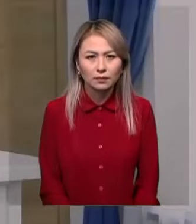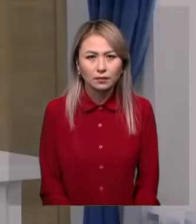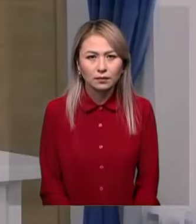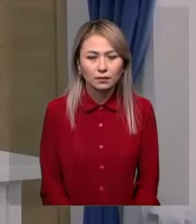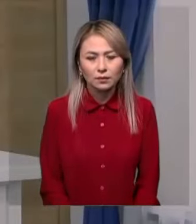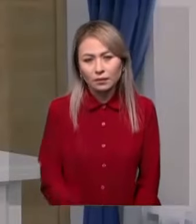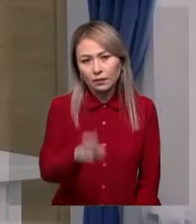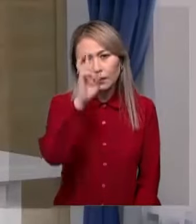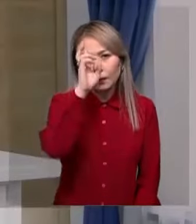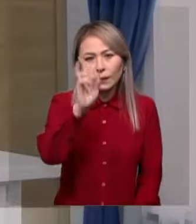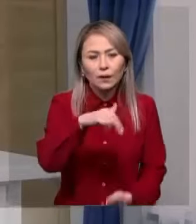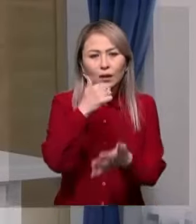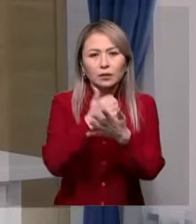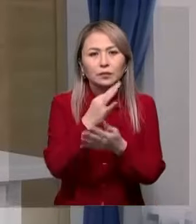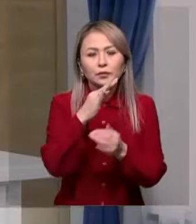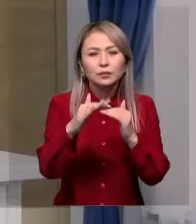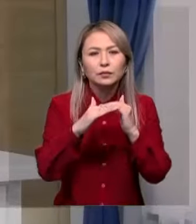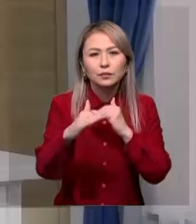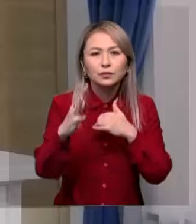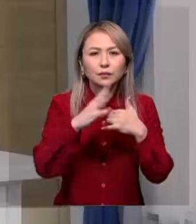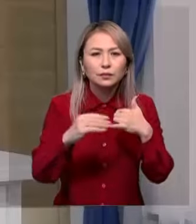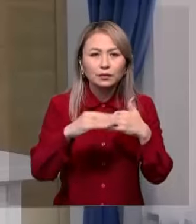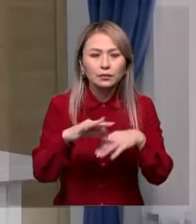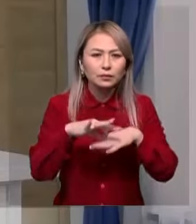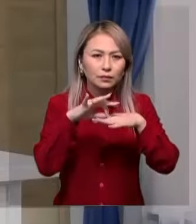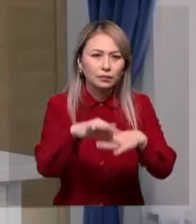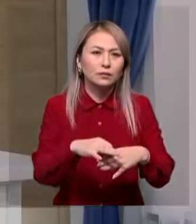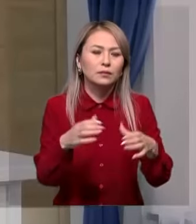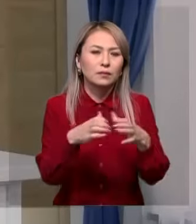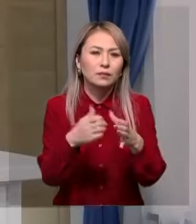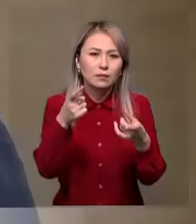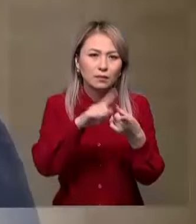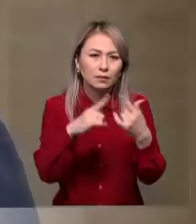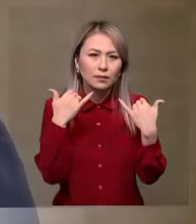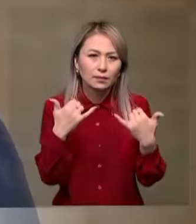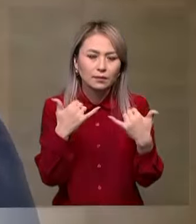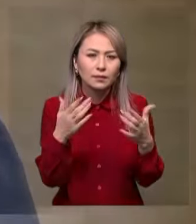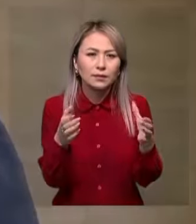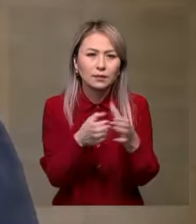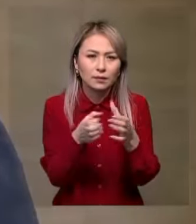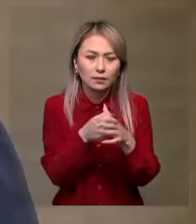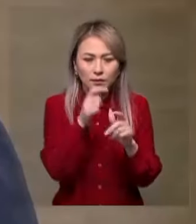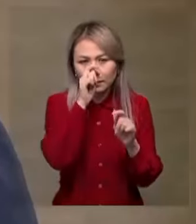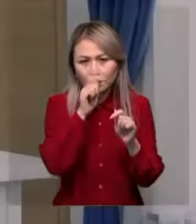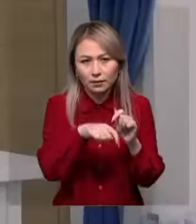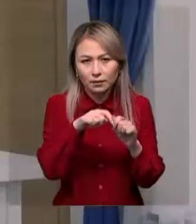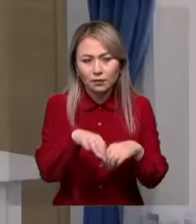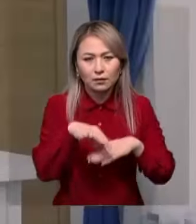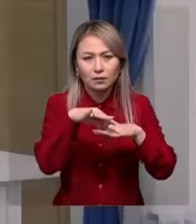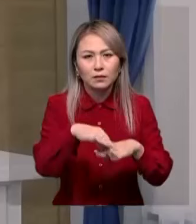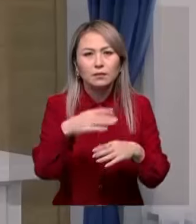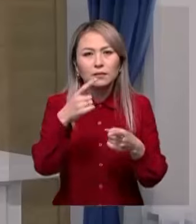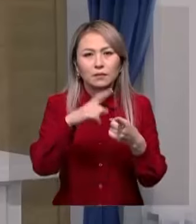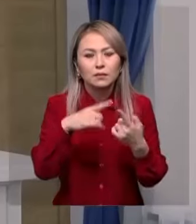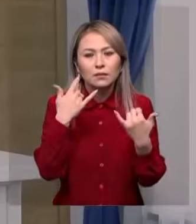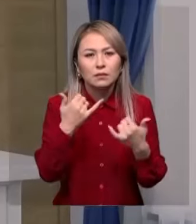Мемлекет басшысының сейсмикалық қауіпсіздік саласындағы өткізу туралы тапсырмасына сәйкес, қазіргі уақытта департаментімен тексеру шаралары өткізіліп жатыр. Сол